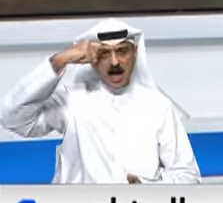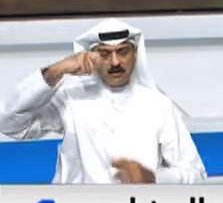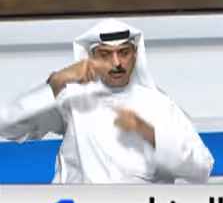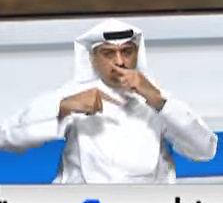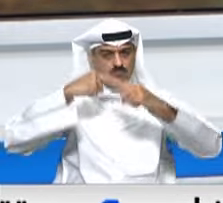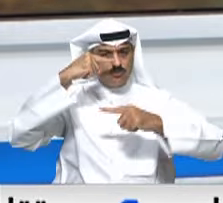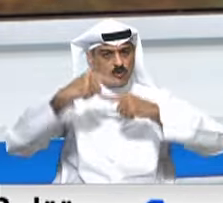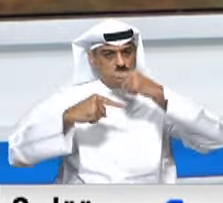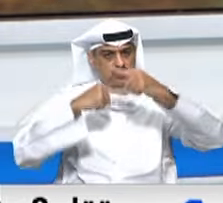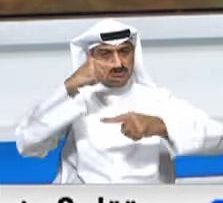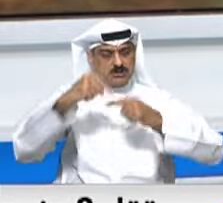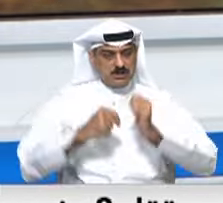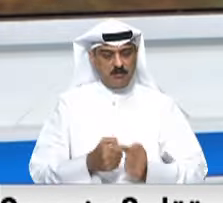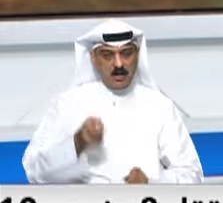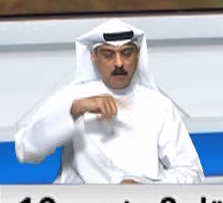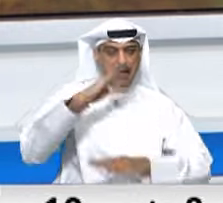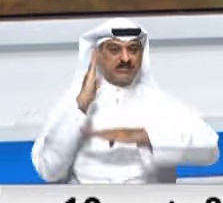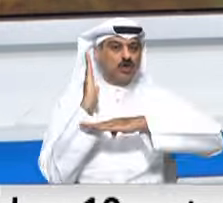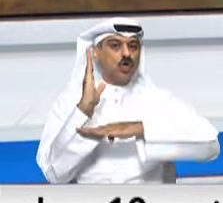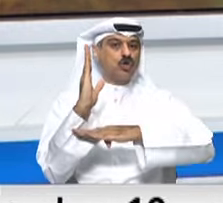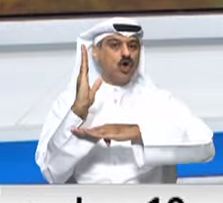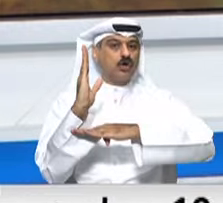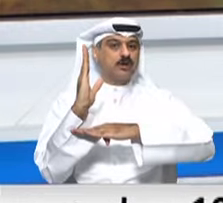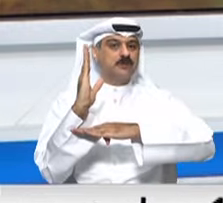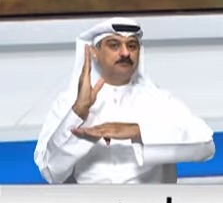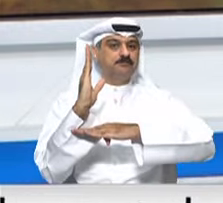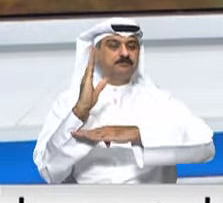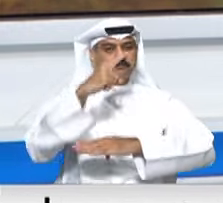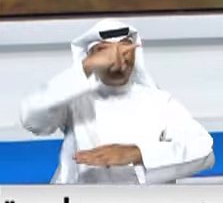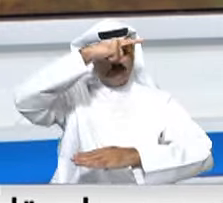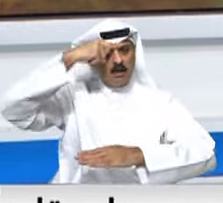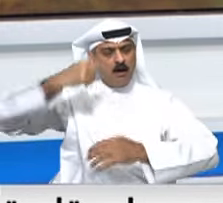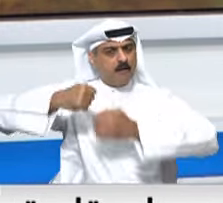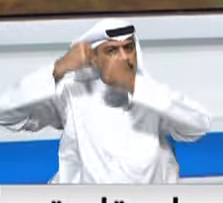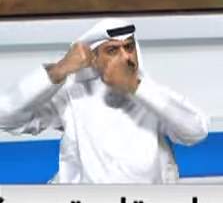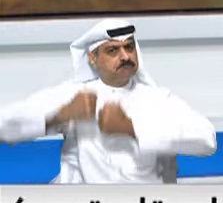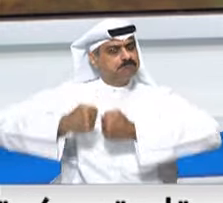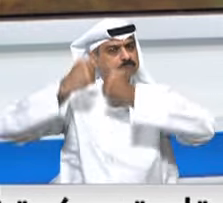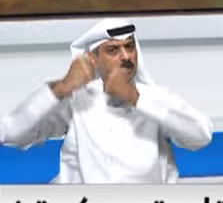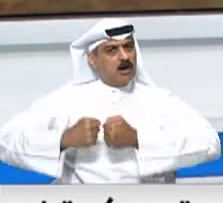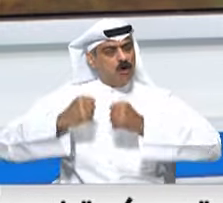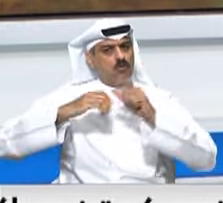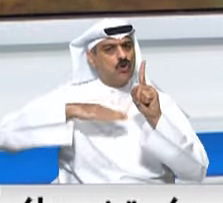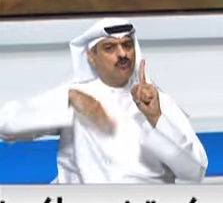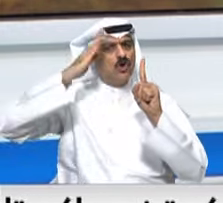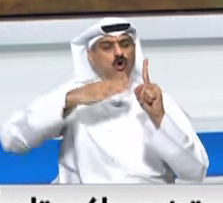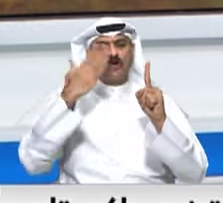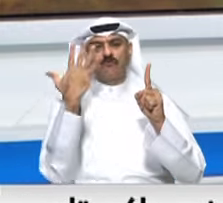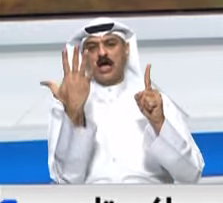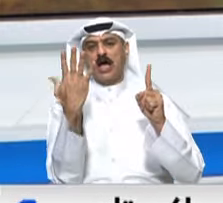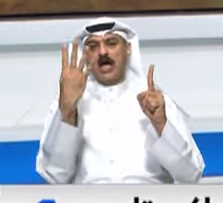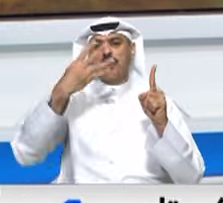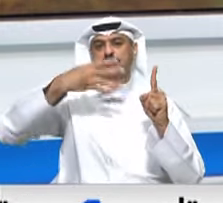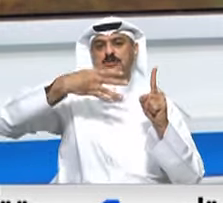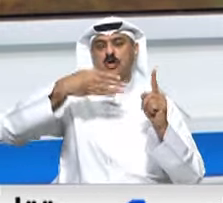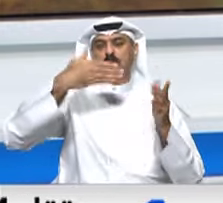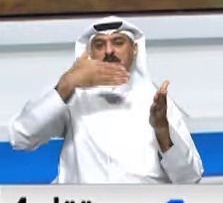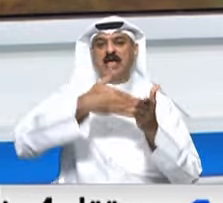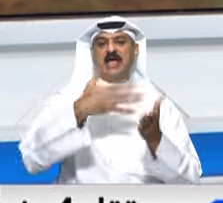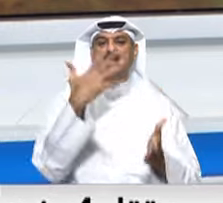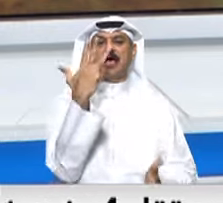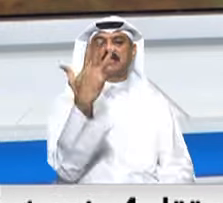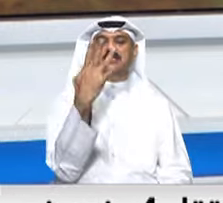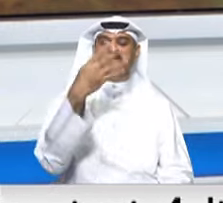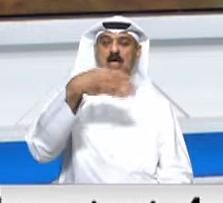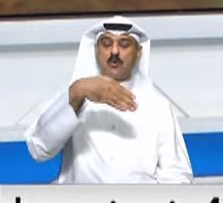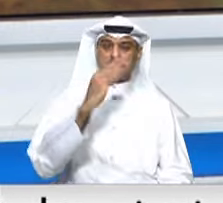ويانا منتصف نهار يوم الغد اجواء شديده الحراره تتراوح العظمى ما بين 45 الى 49 درجه